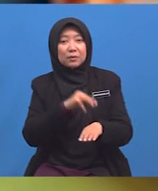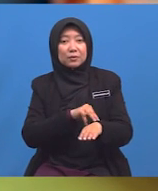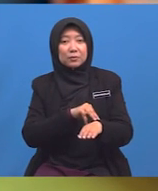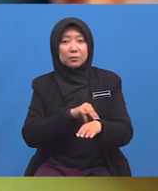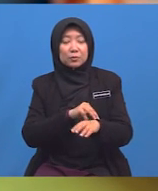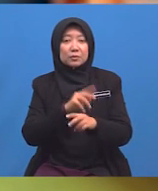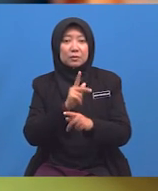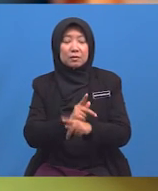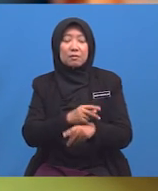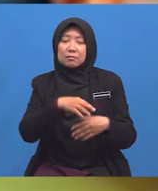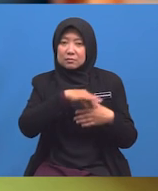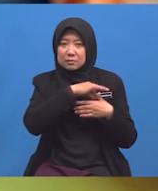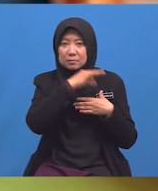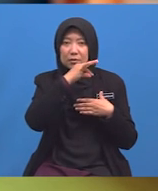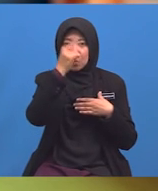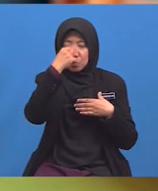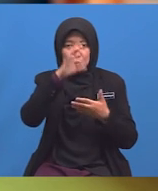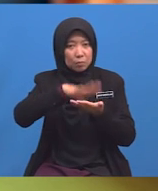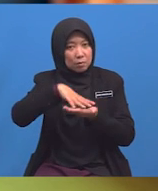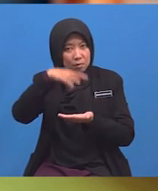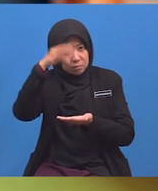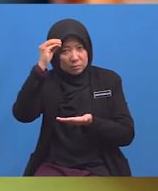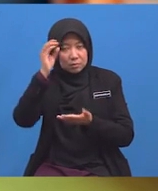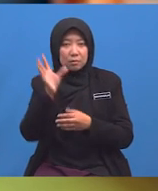kekalkan semangat kamu untuk